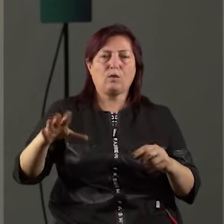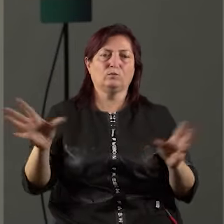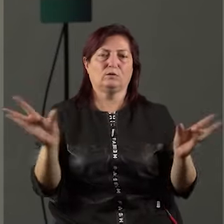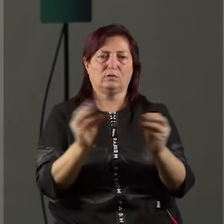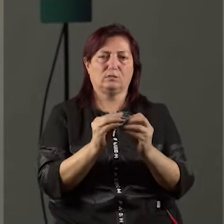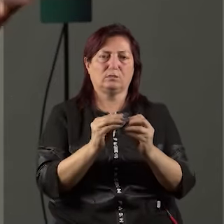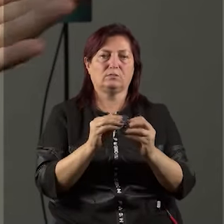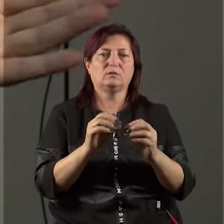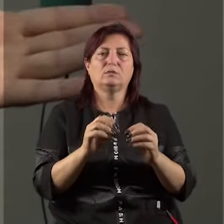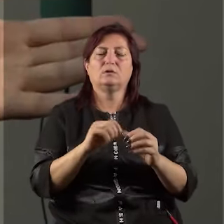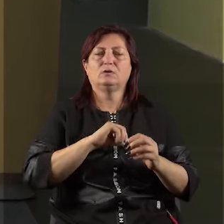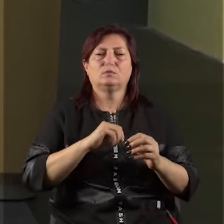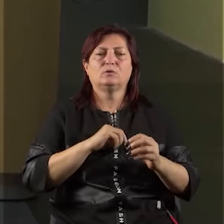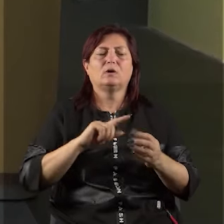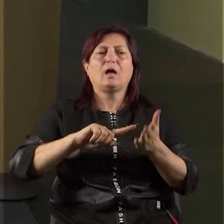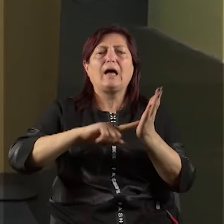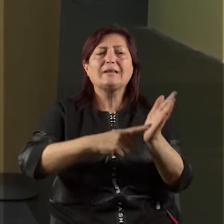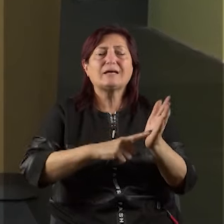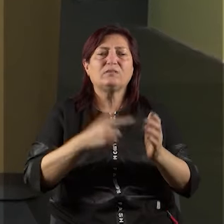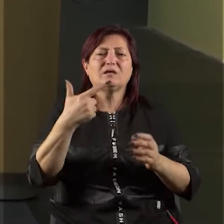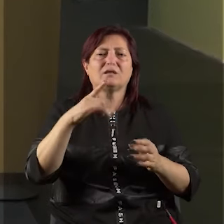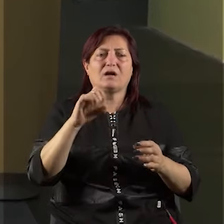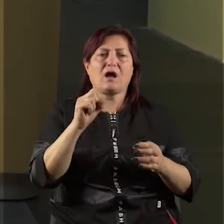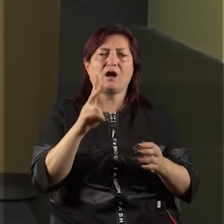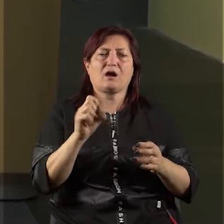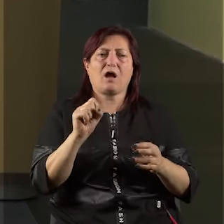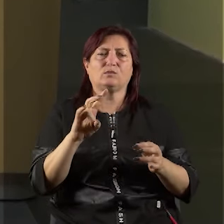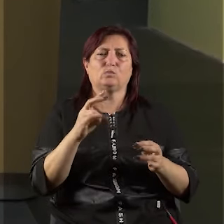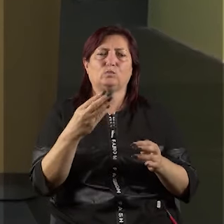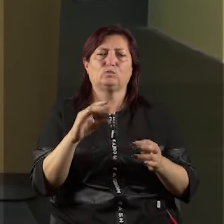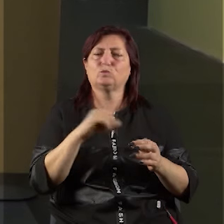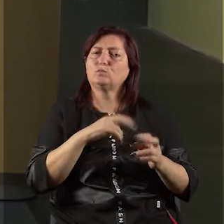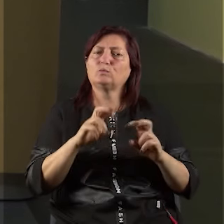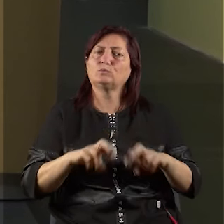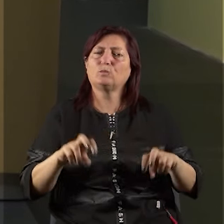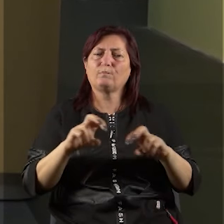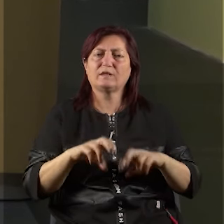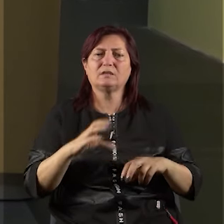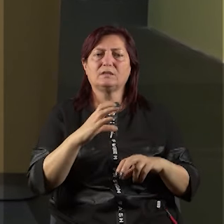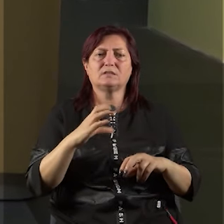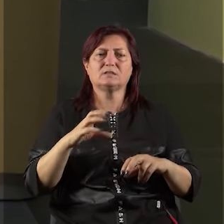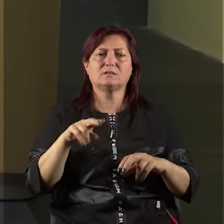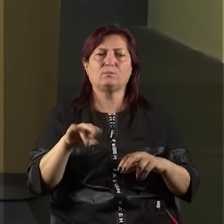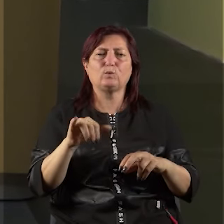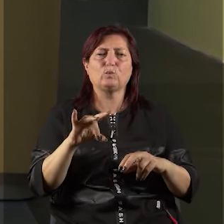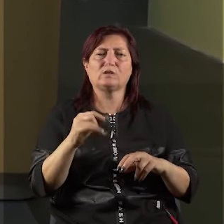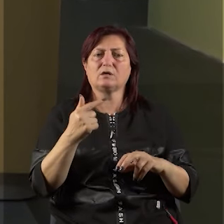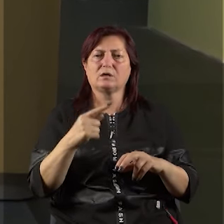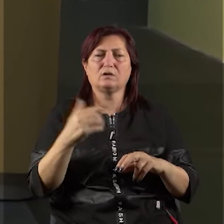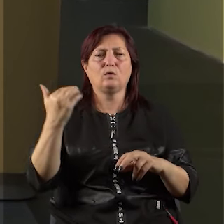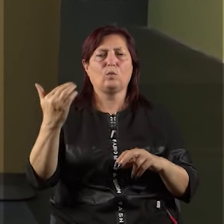հատկապես գրականություն ուսումնասիրող, ուրեմն Սփյուռքա հայ գրականության ուրեմն